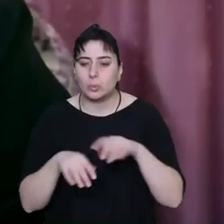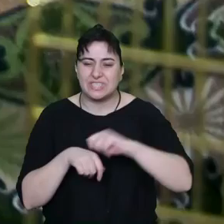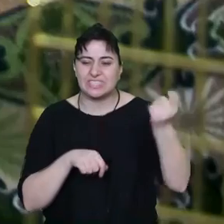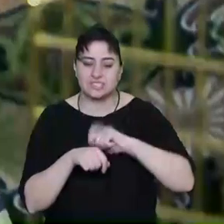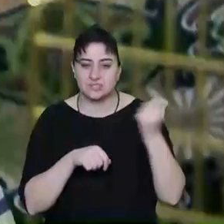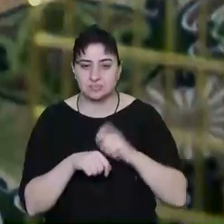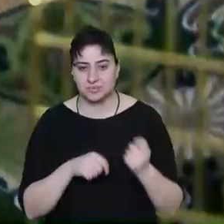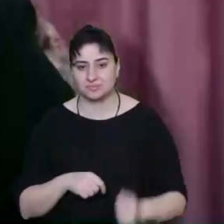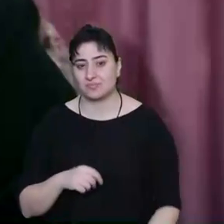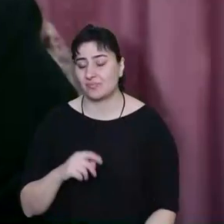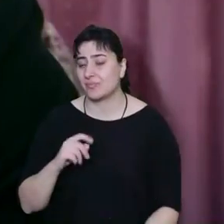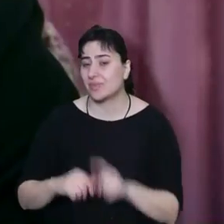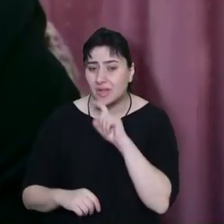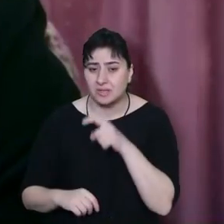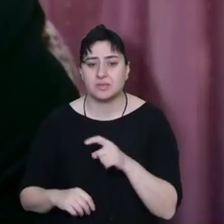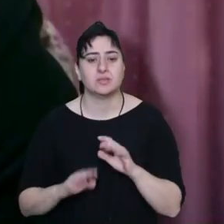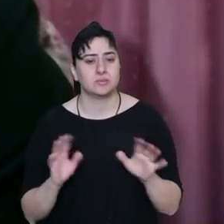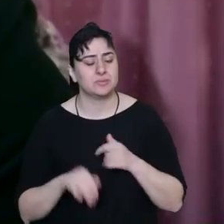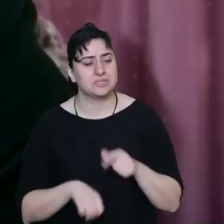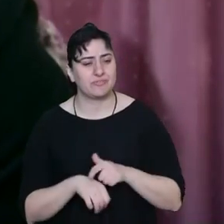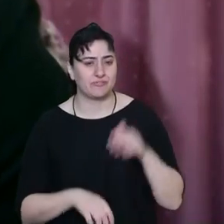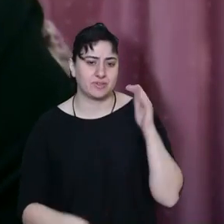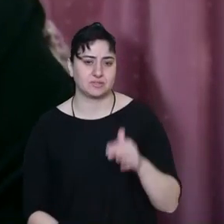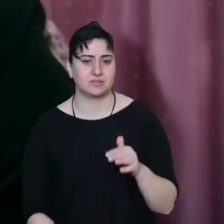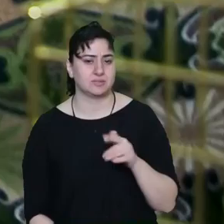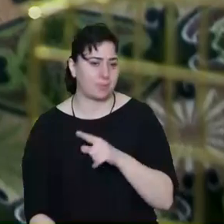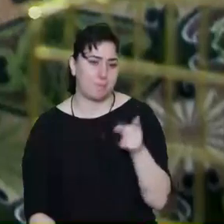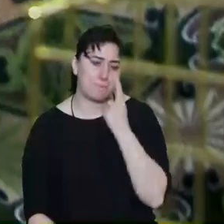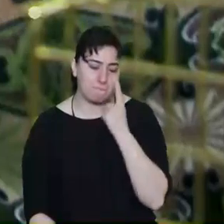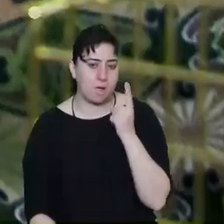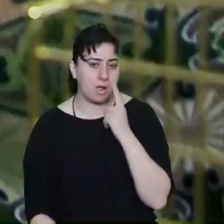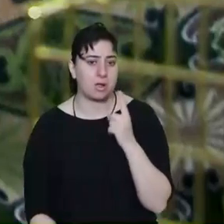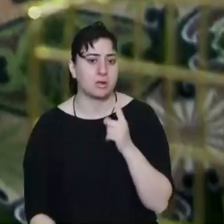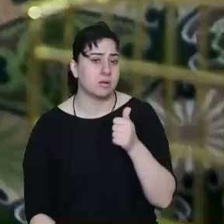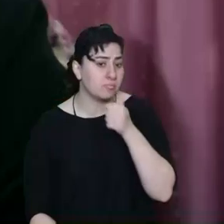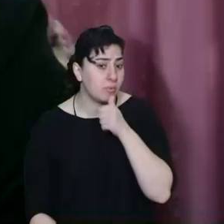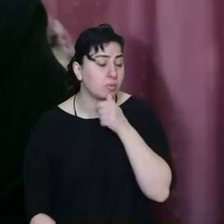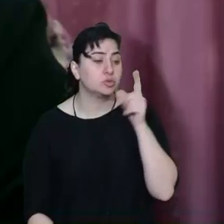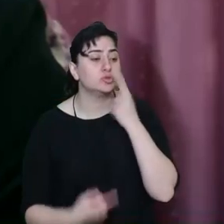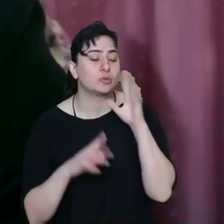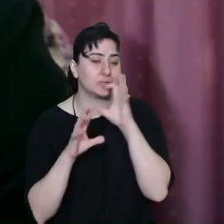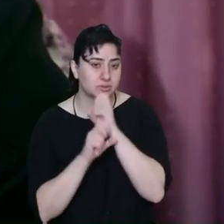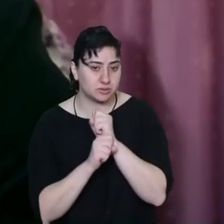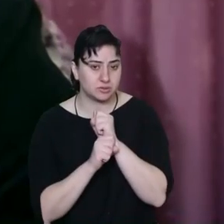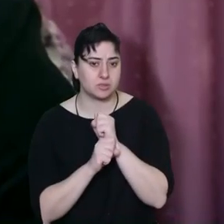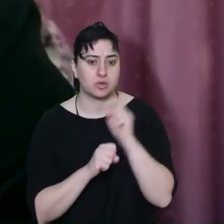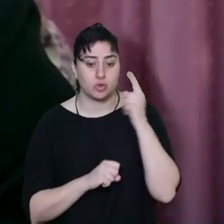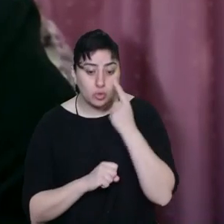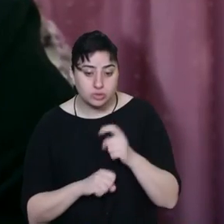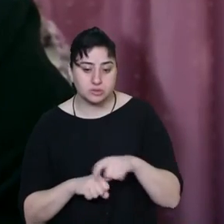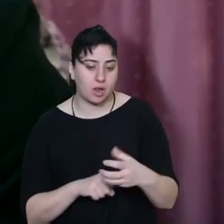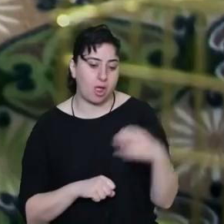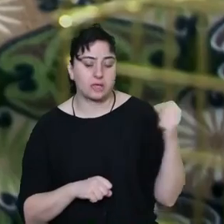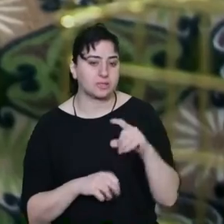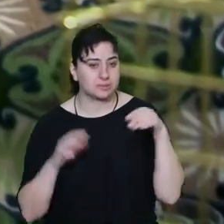senin. Dayıcığım. Tamam ya, benim asabım bozuldu. Sen buna bak, bak. Babana babana sakın söyleme, gelir hemen alır elinden,